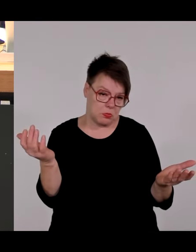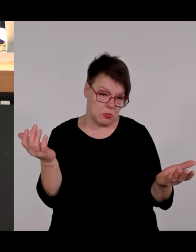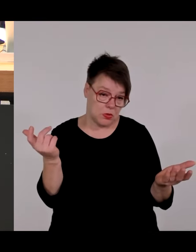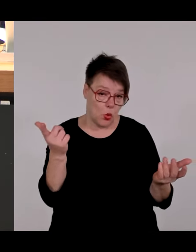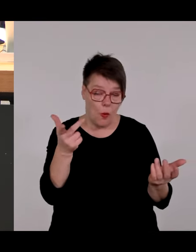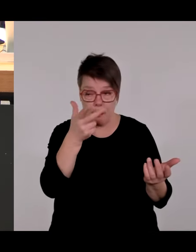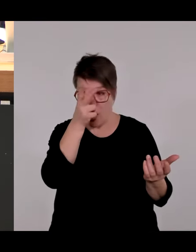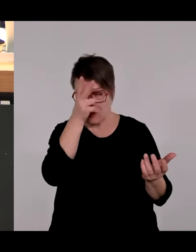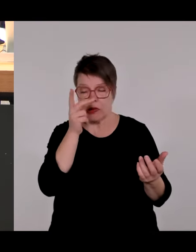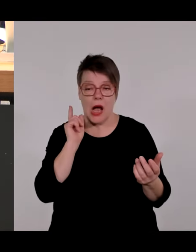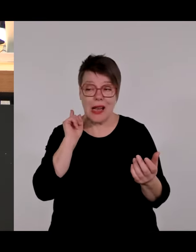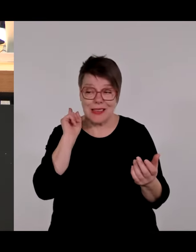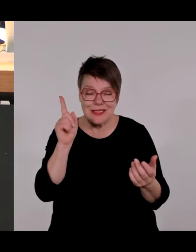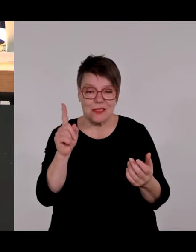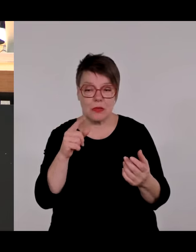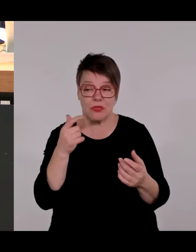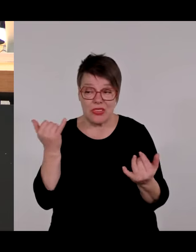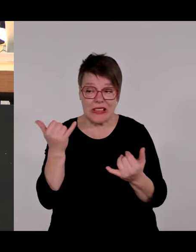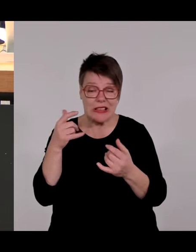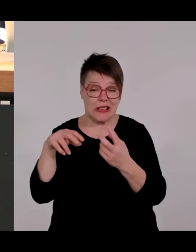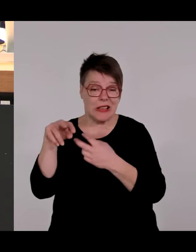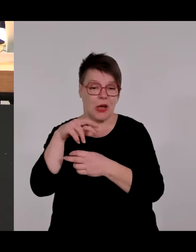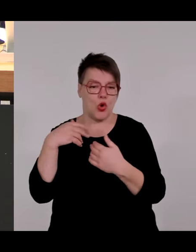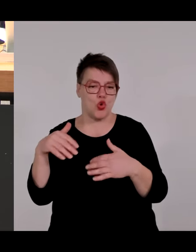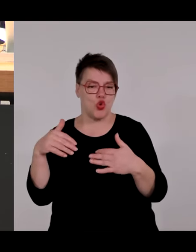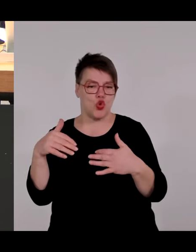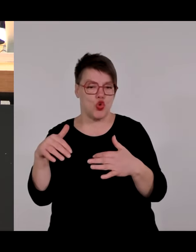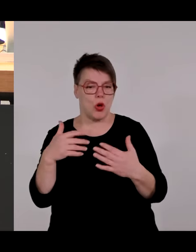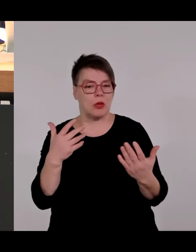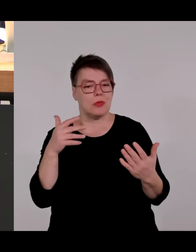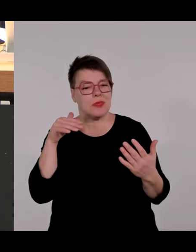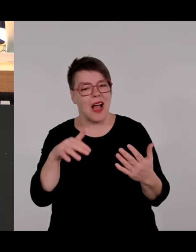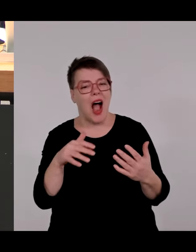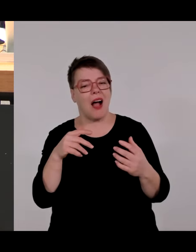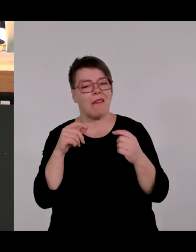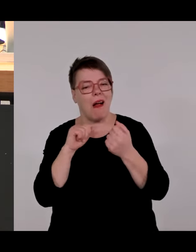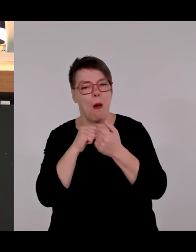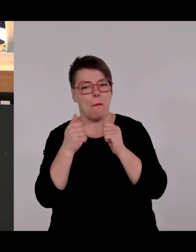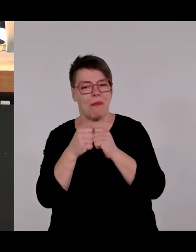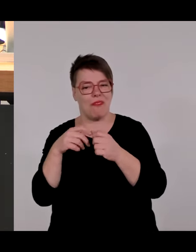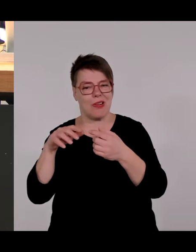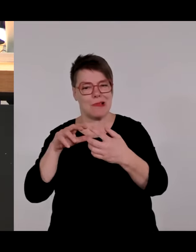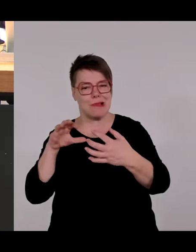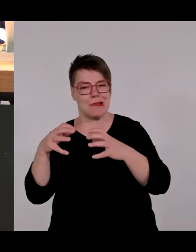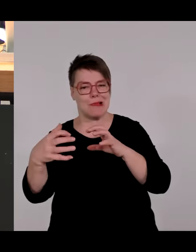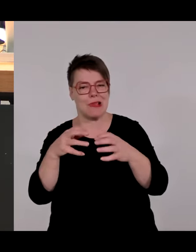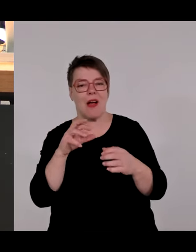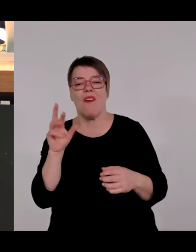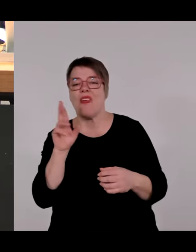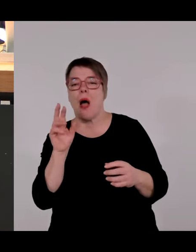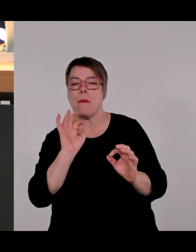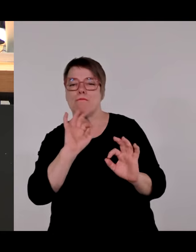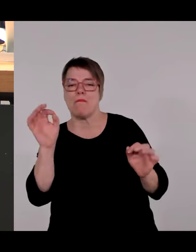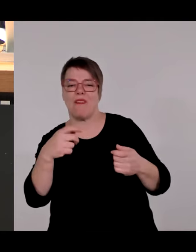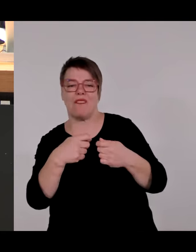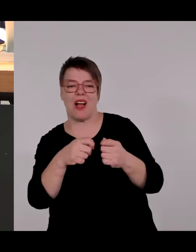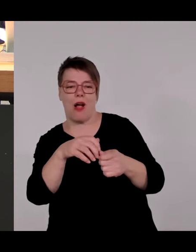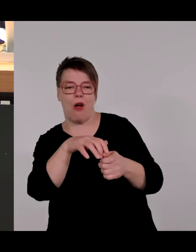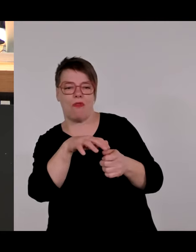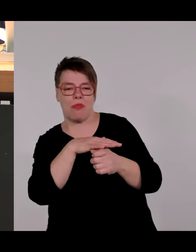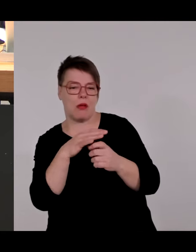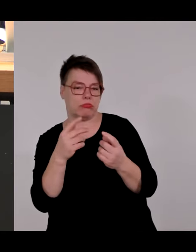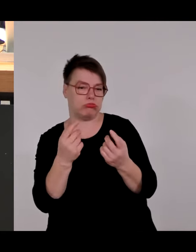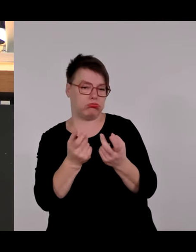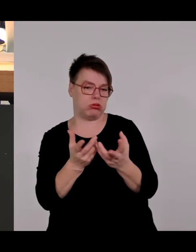nicht normal. Sowas gibt es in anderen Städten nicht. Sowas gibt es nur in Berlin, sowas gibt es im Schwerpunkt in Friedrichshain-Kreuzberg, sowas gibt es in der Administration der